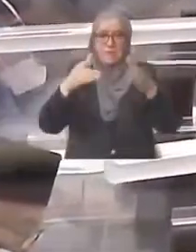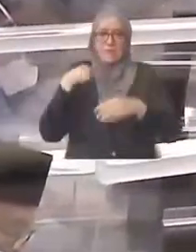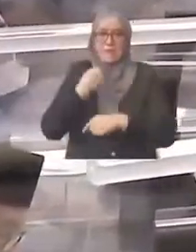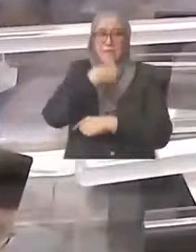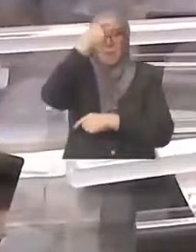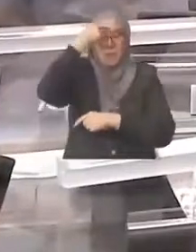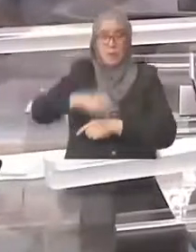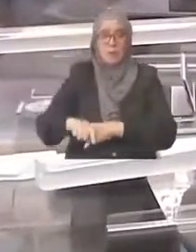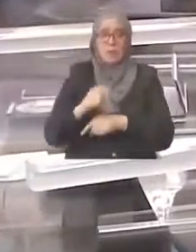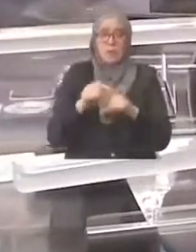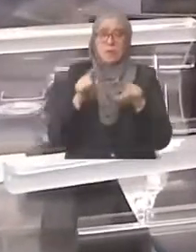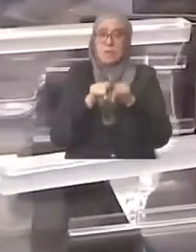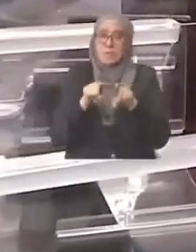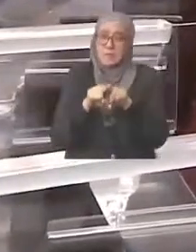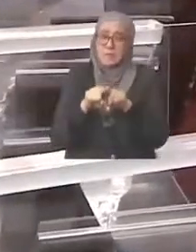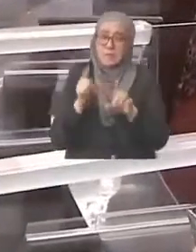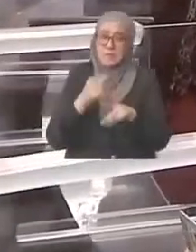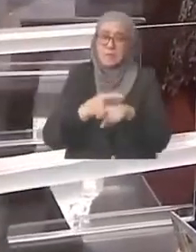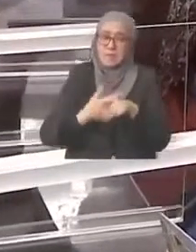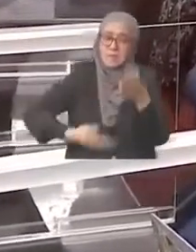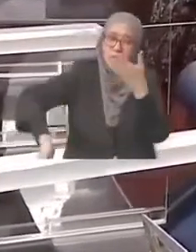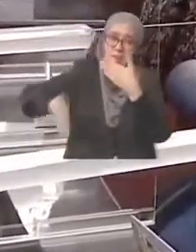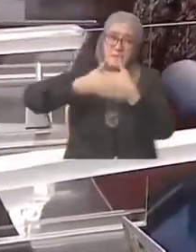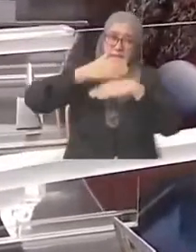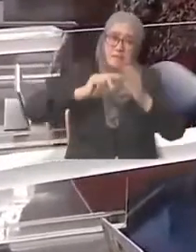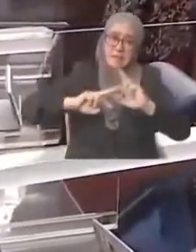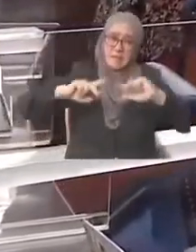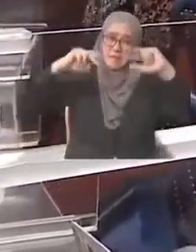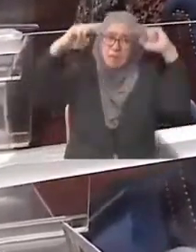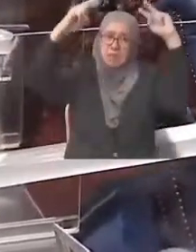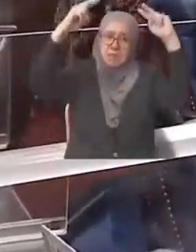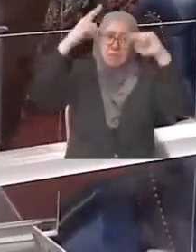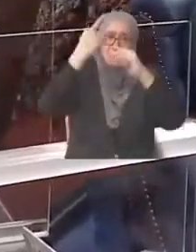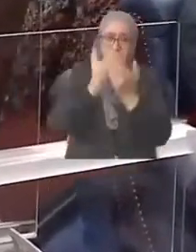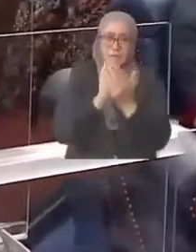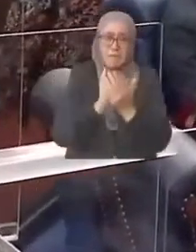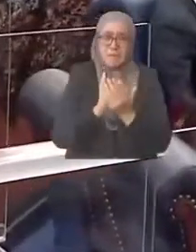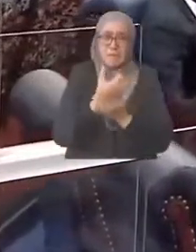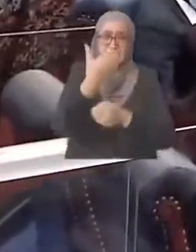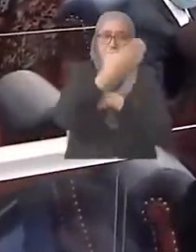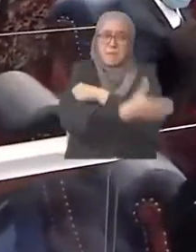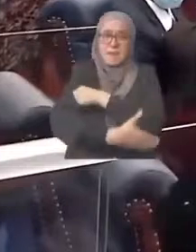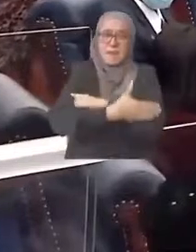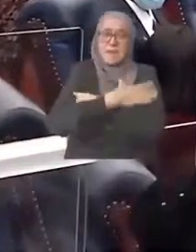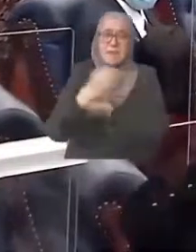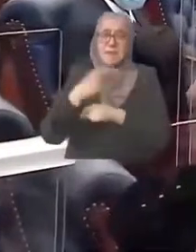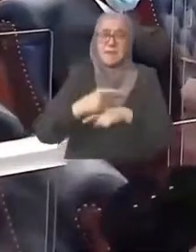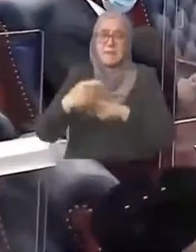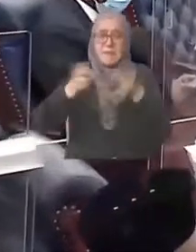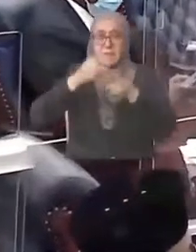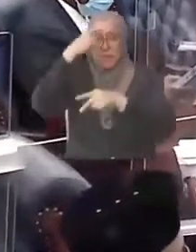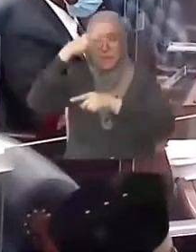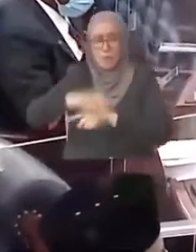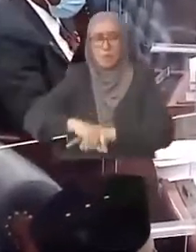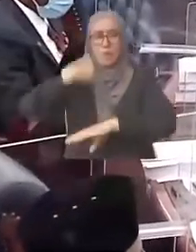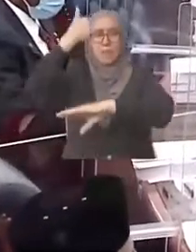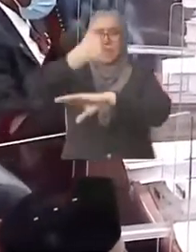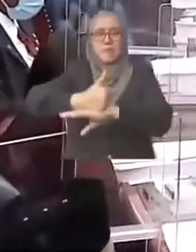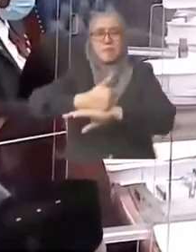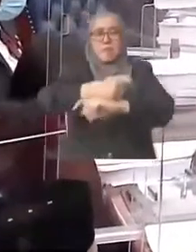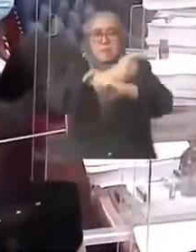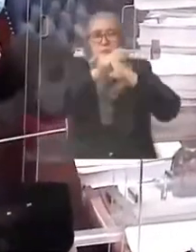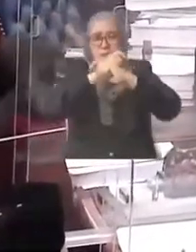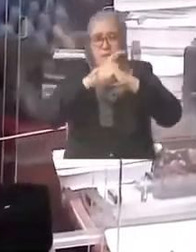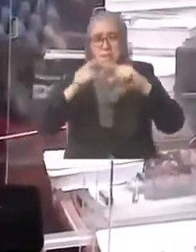setiap segmen sosio-ekonomi negara usaha untuk membina daya tahan turut digerakkan bagi mengukuhkan kepayahan